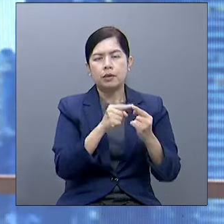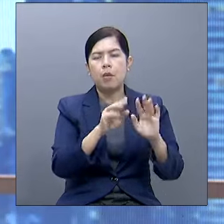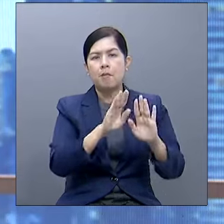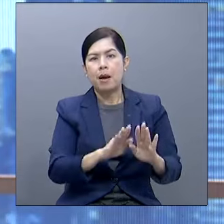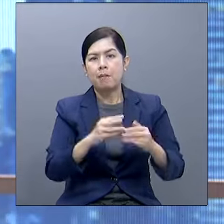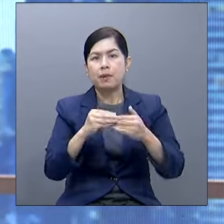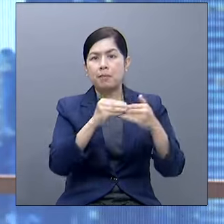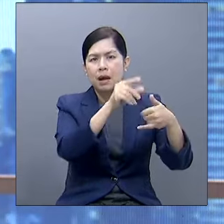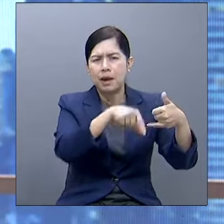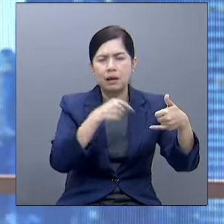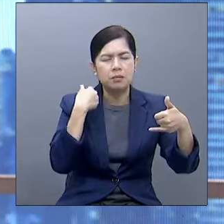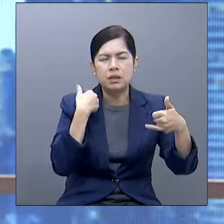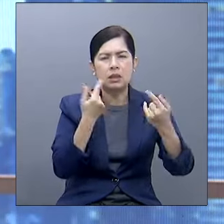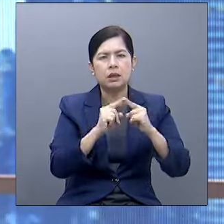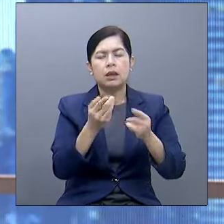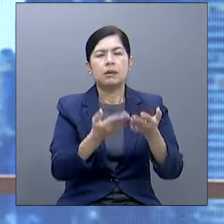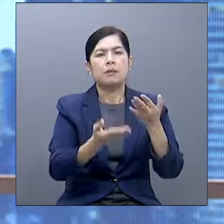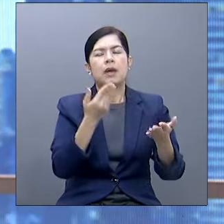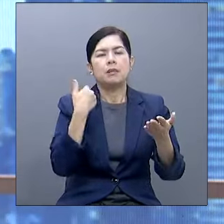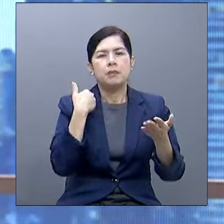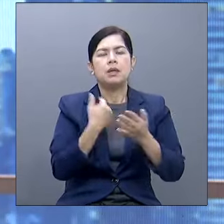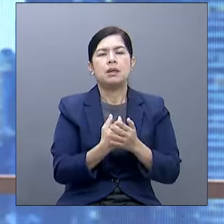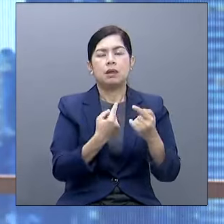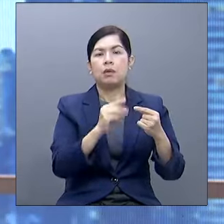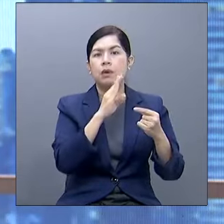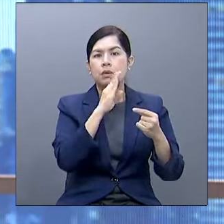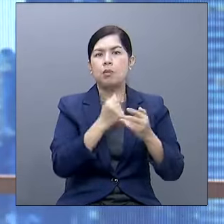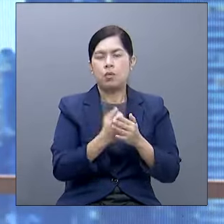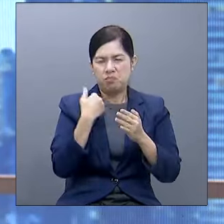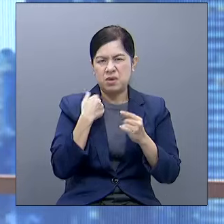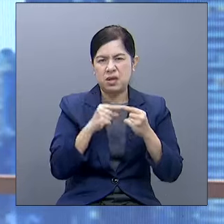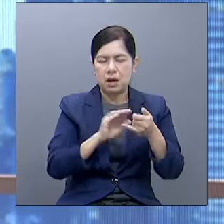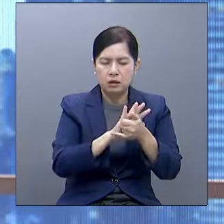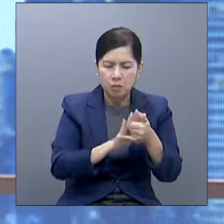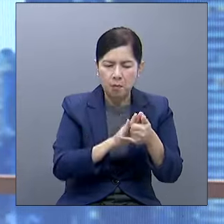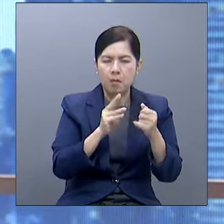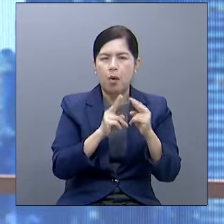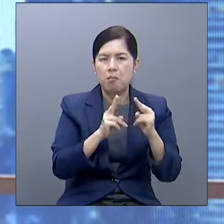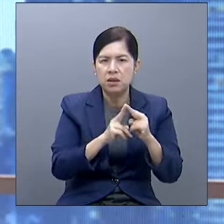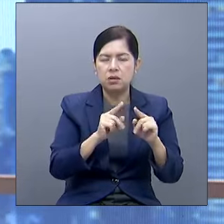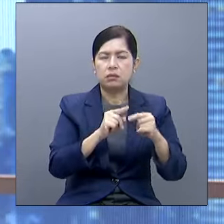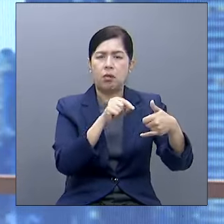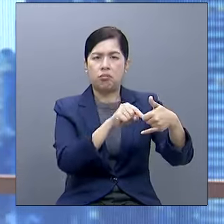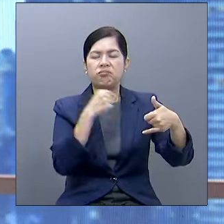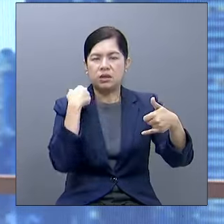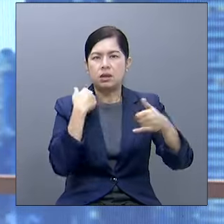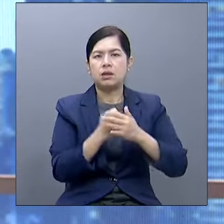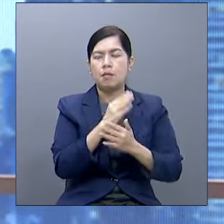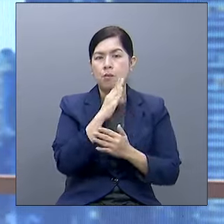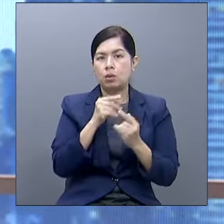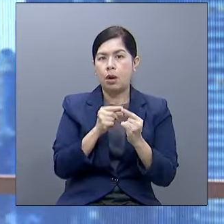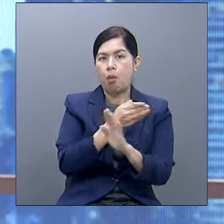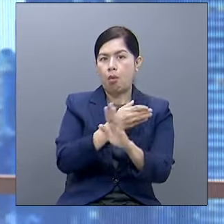แค่มีคลิปวิดีโอนู่นนี่นั่นว่าพาเดินไปที่ไหนแต่ถ้าเกิดมีเรื่องของการอนาจารหรือการกระทําชําเราโอเคก่อนที่จะไปแจ้งความ